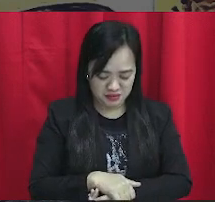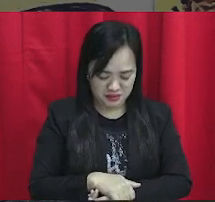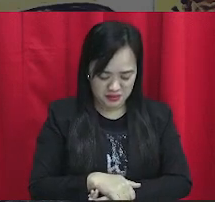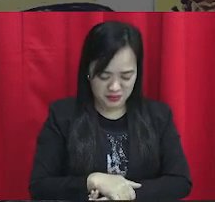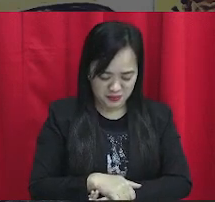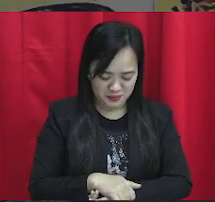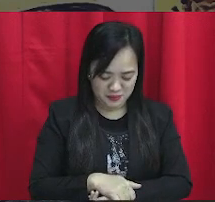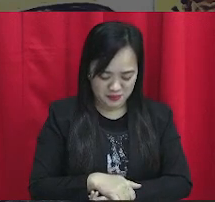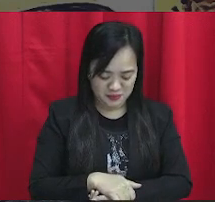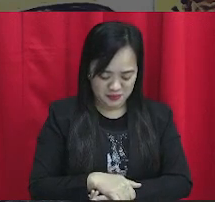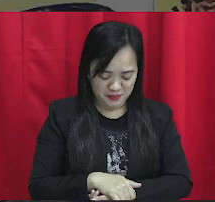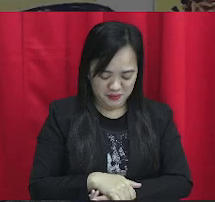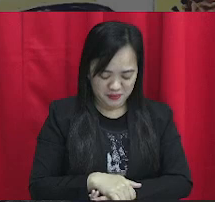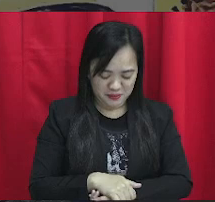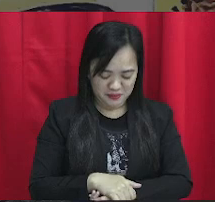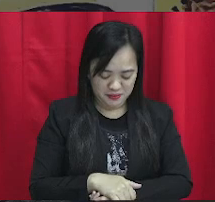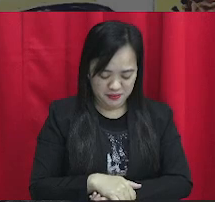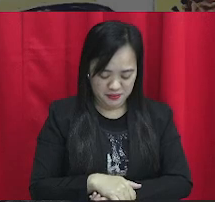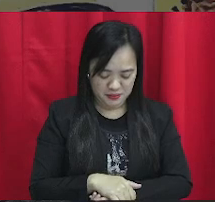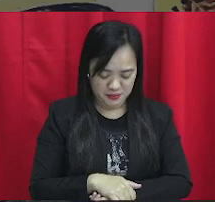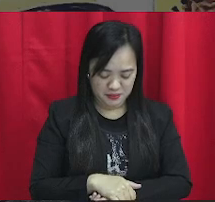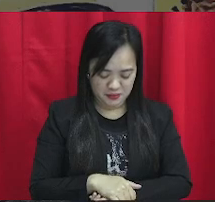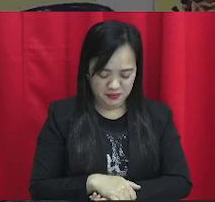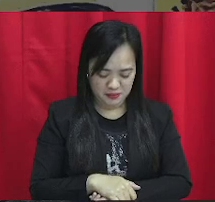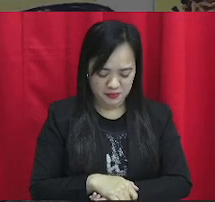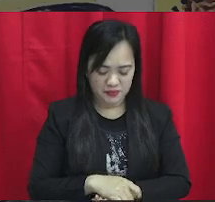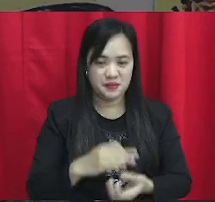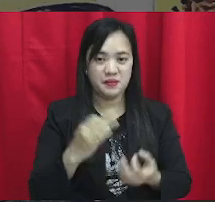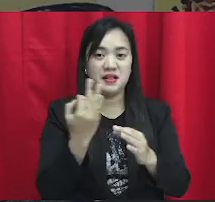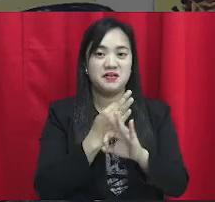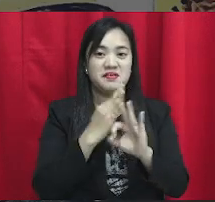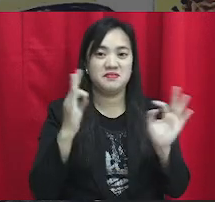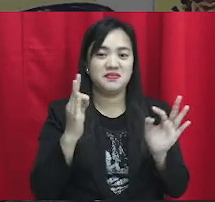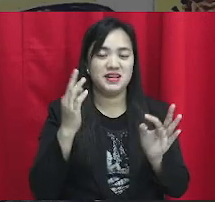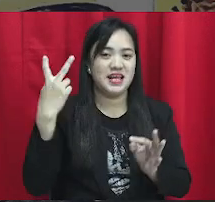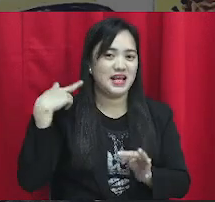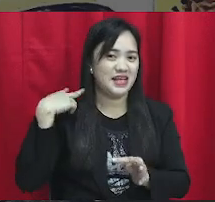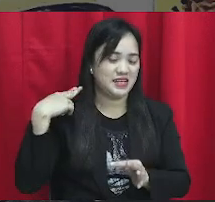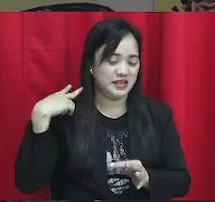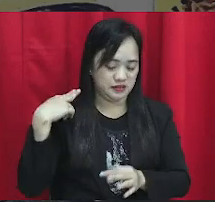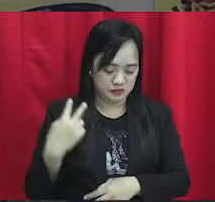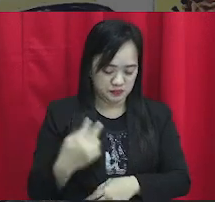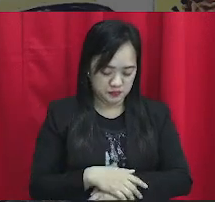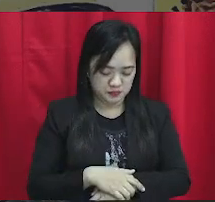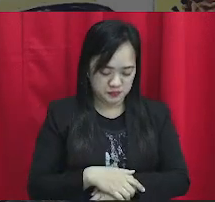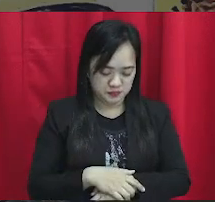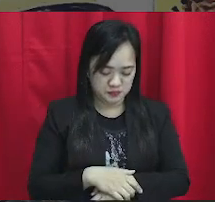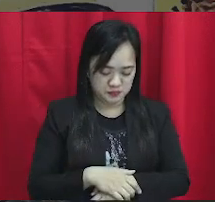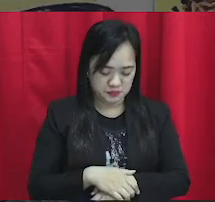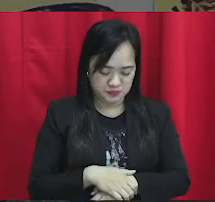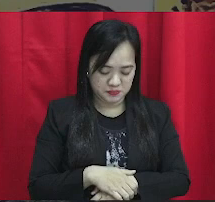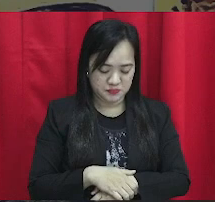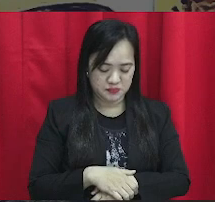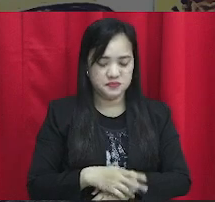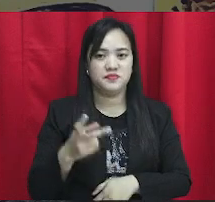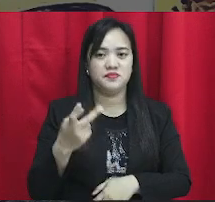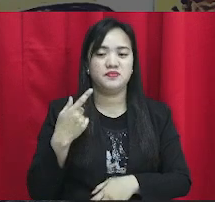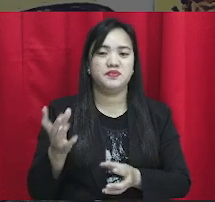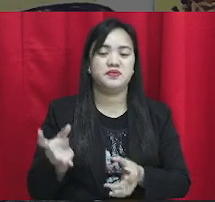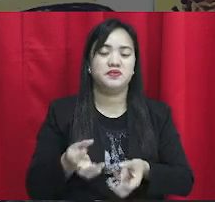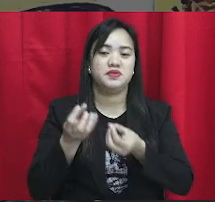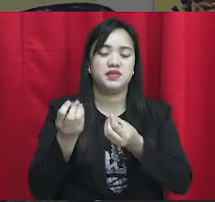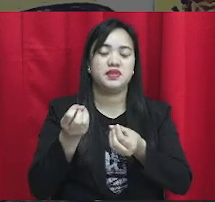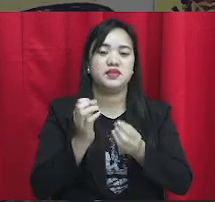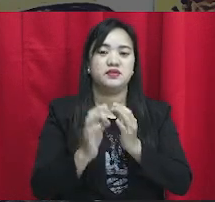po. Nakirid. Free haircut yan. Papagandahin namin kayo sa hair meet salon. Wow. Mamaya ibibigay namin sa inyo yung address at kung